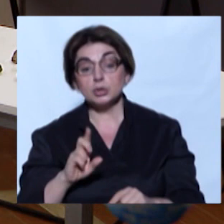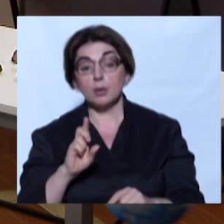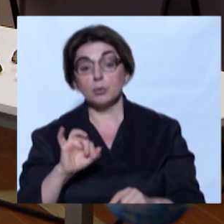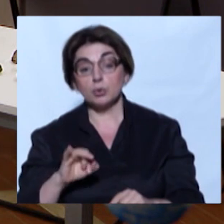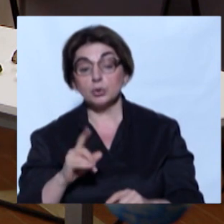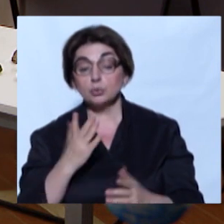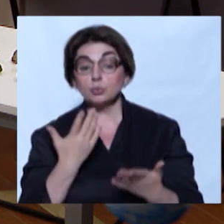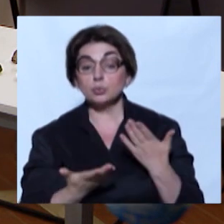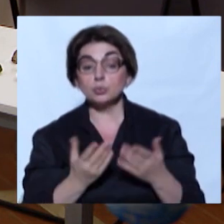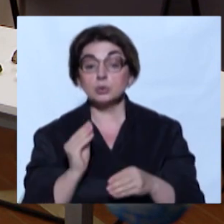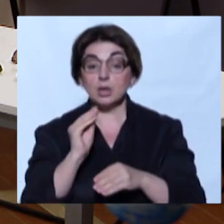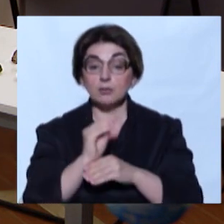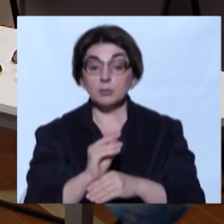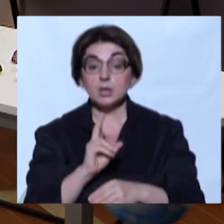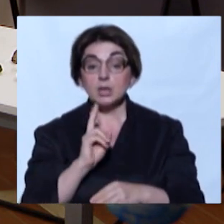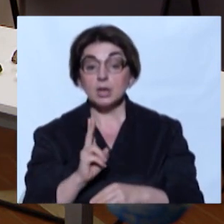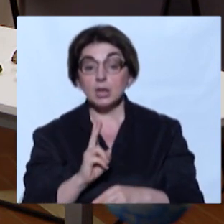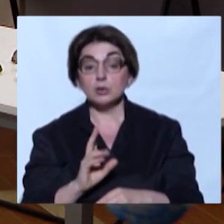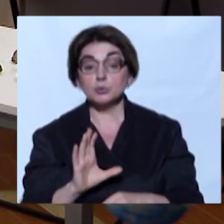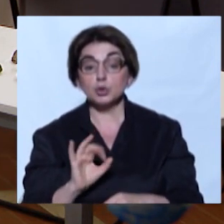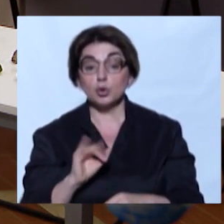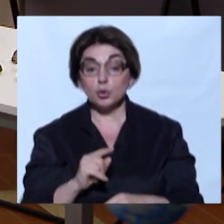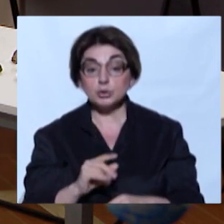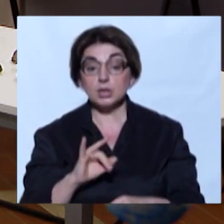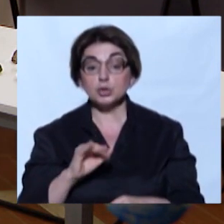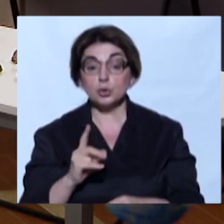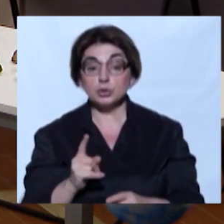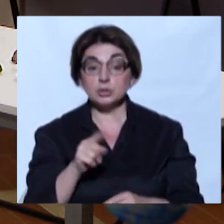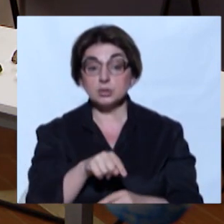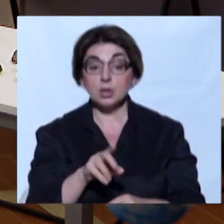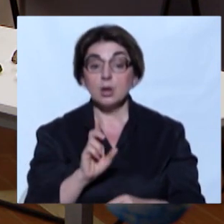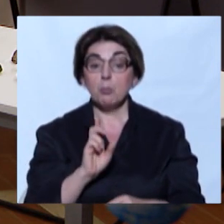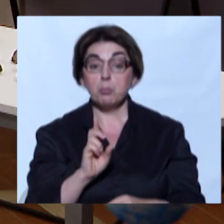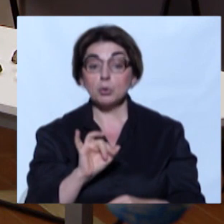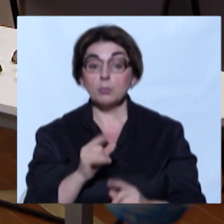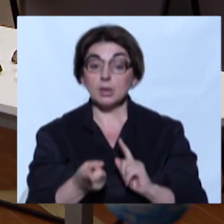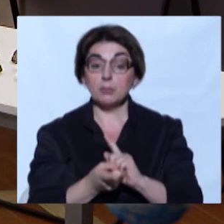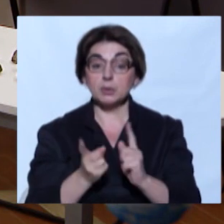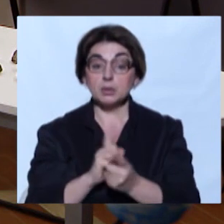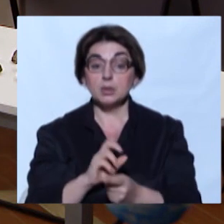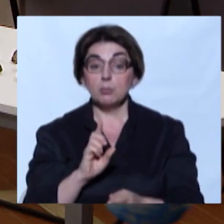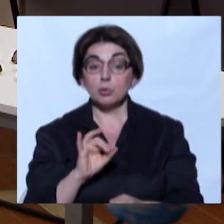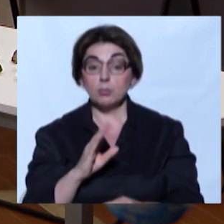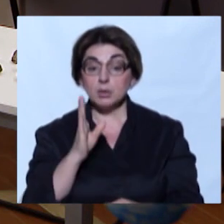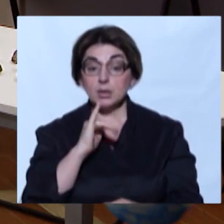თუ დავამატებთ კალიუმის ქლორიდსა და კალიუმის იოდიდს ბრომიან წყალს.